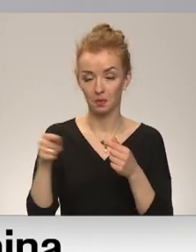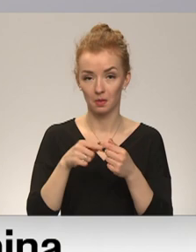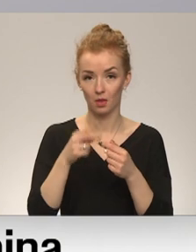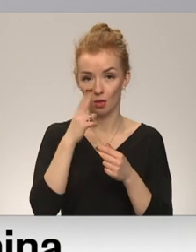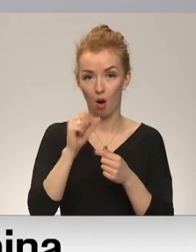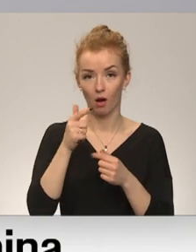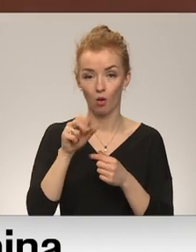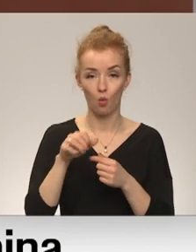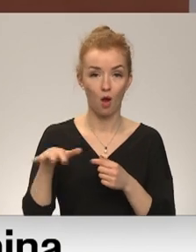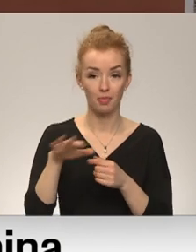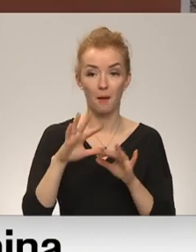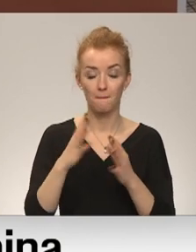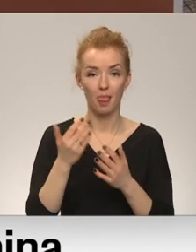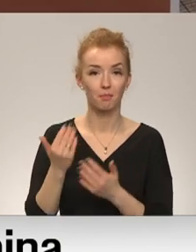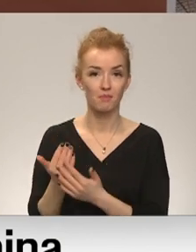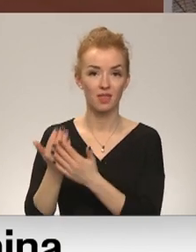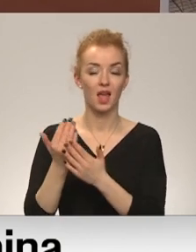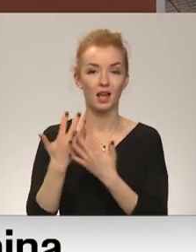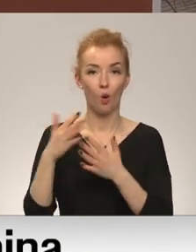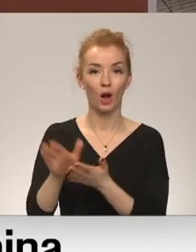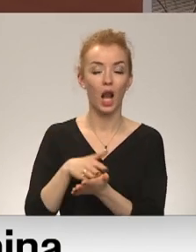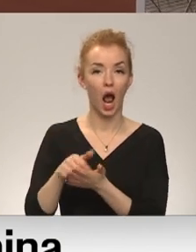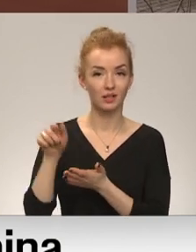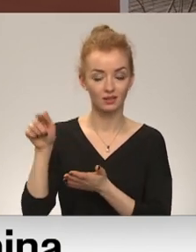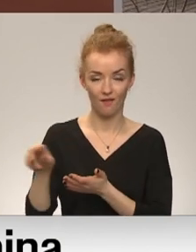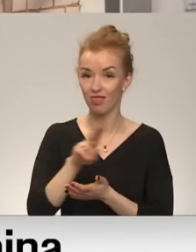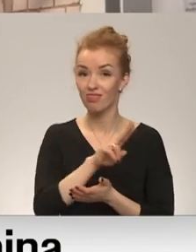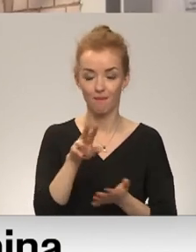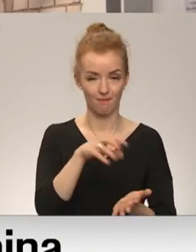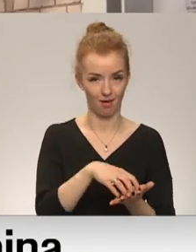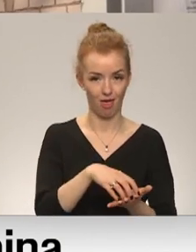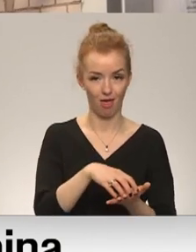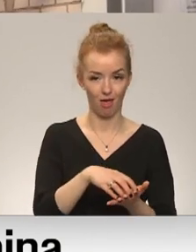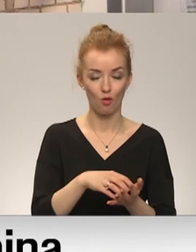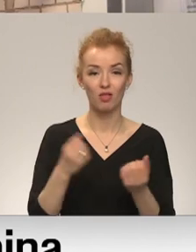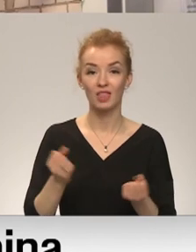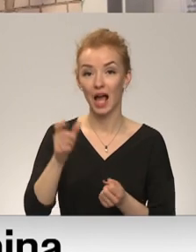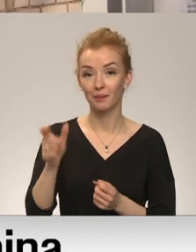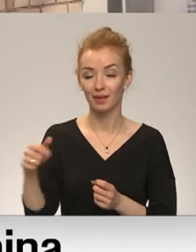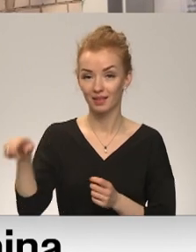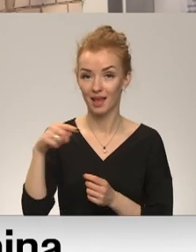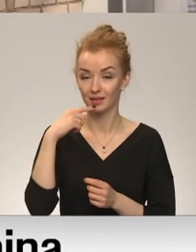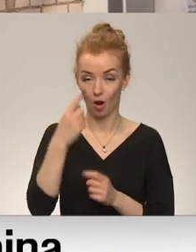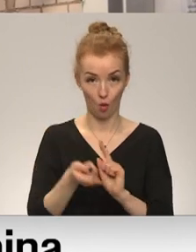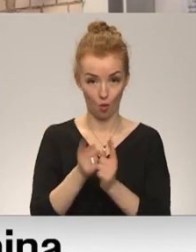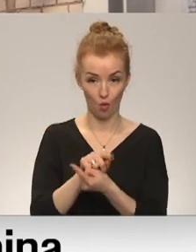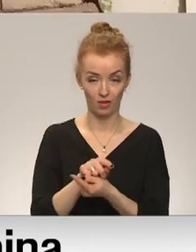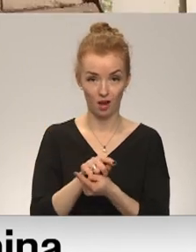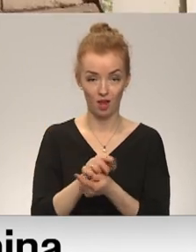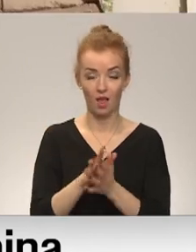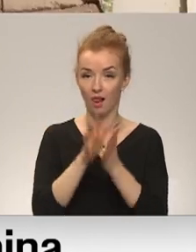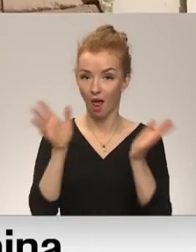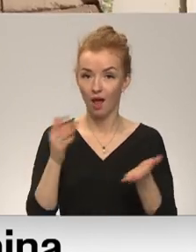no Aglonas, bet piederīgs jau Krāslavas ne Preiļu novadam. Pagasta darbinieki gan stāsta pretējo.